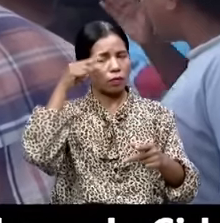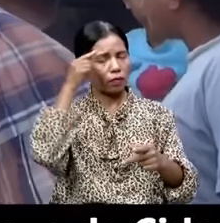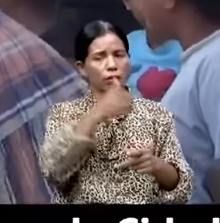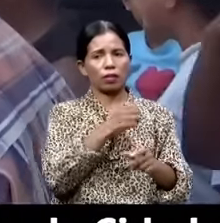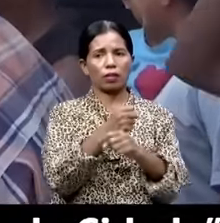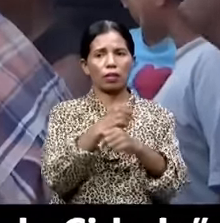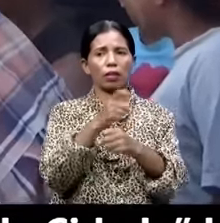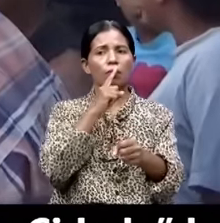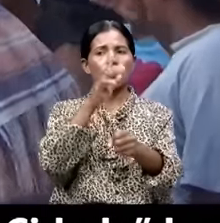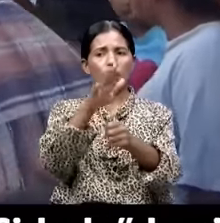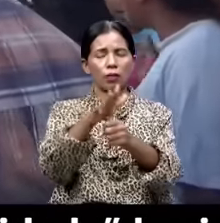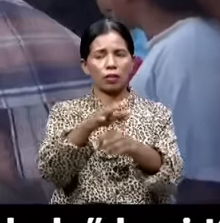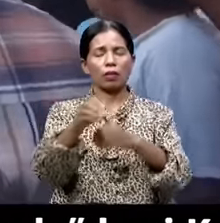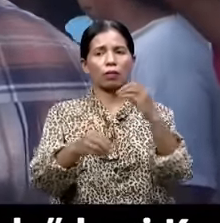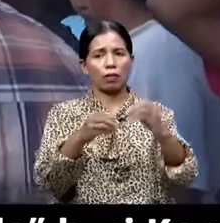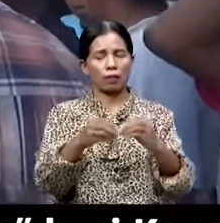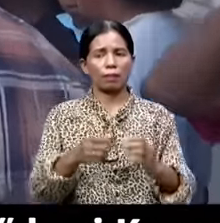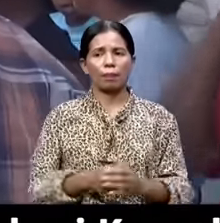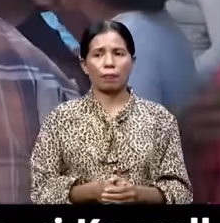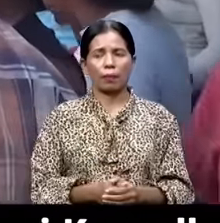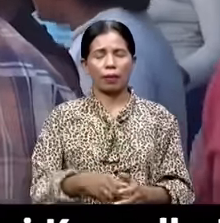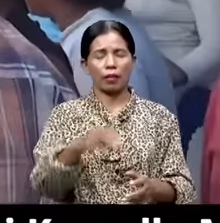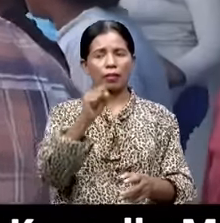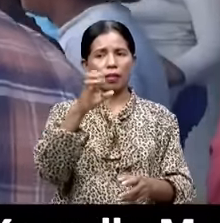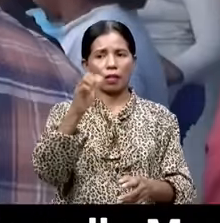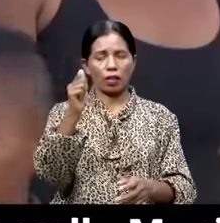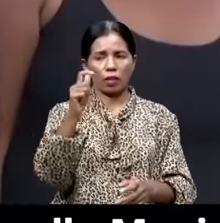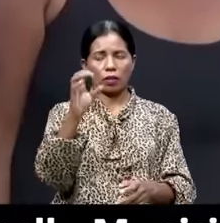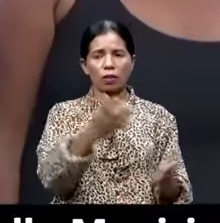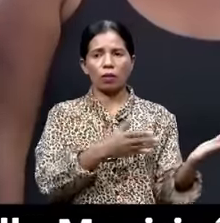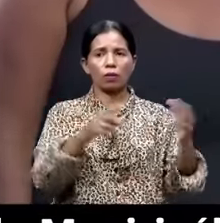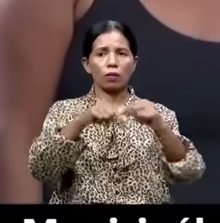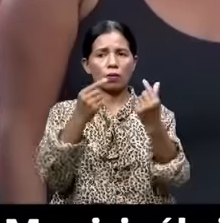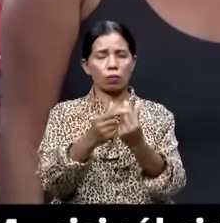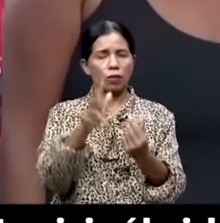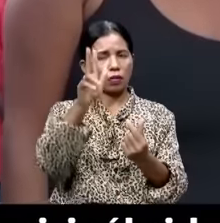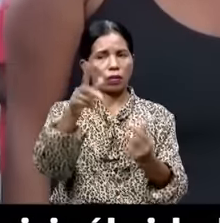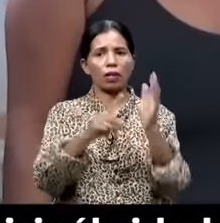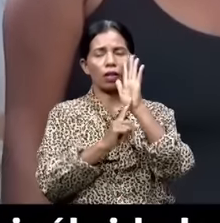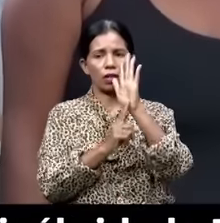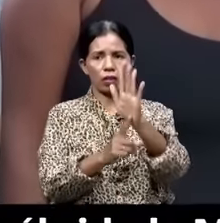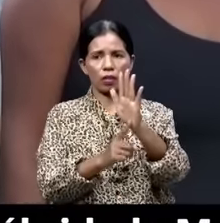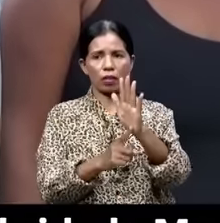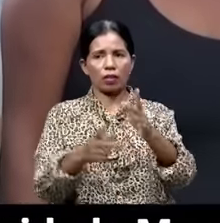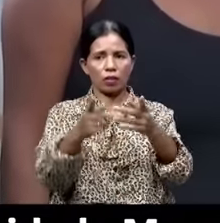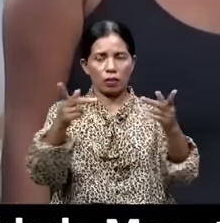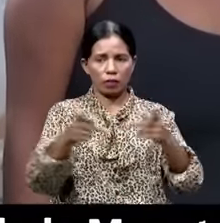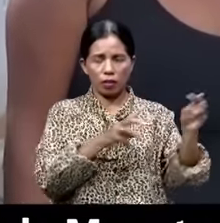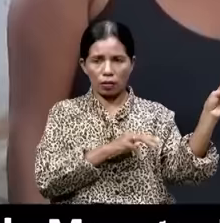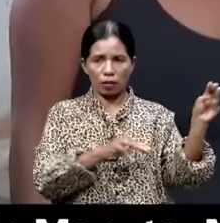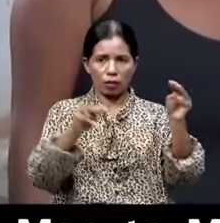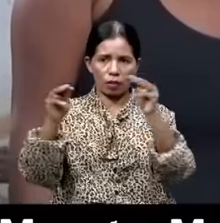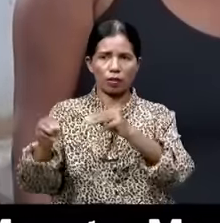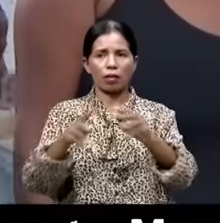realiza promesa kona ba recuperasaun. Seto mai henba lori equipa dan tolu mukturu henba. Hatunu kata ya patinat muda